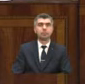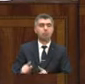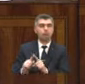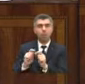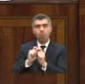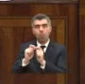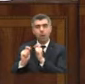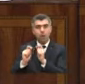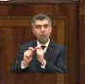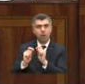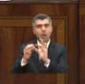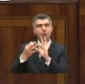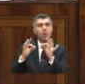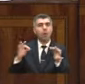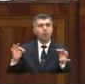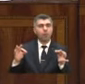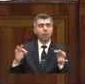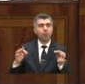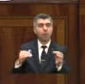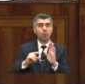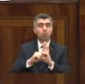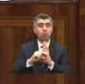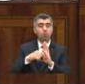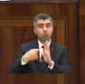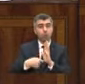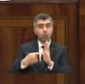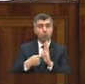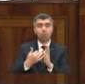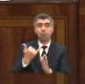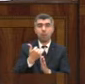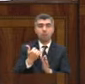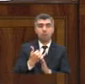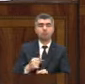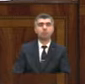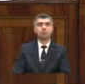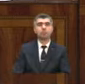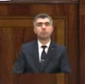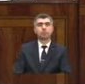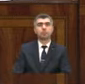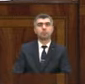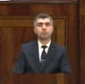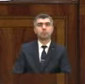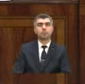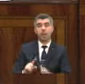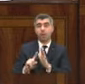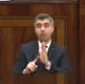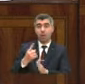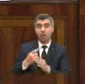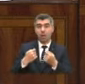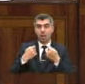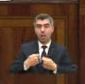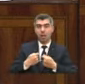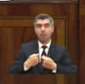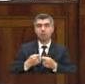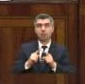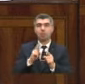بعض التفاصيل لهذا المشروع المهم، فنتمنى أن يكون المانع خيرا. أبدأ السيد الرئيس أولا